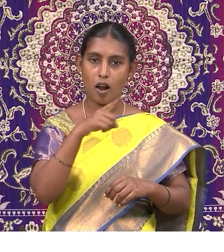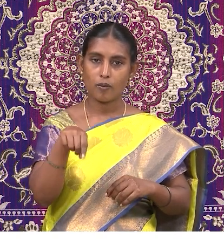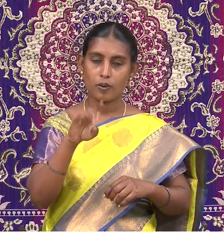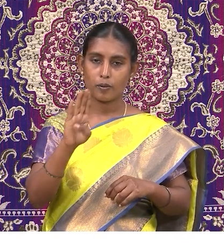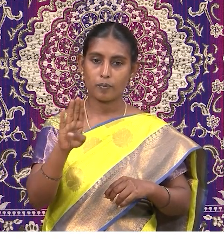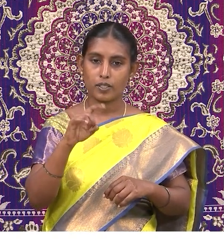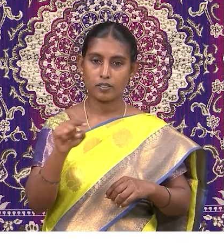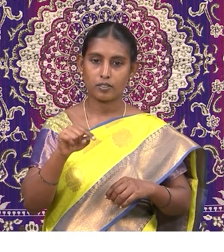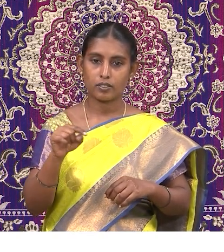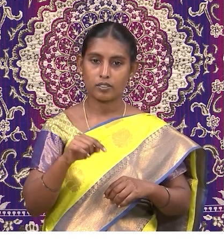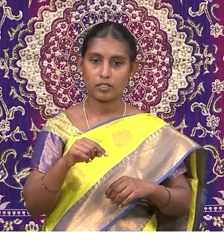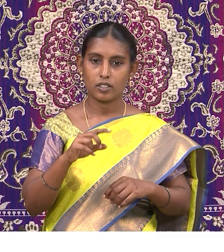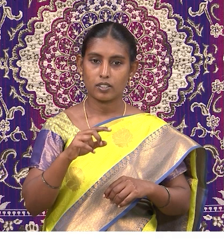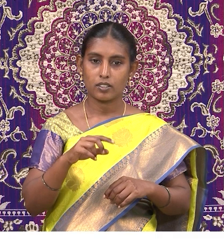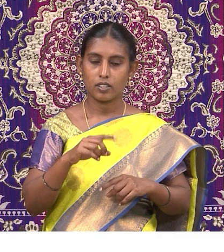α+β-8,